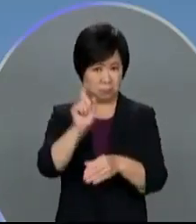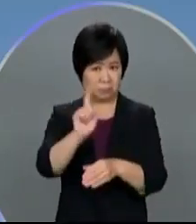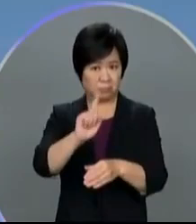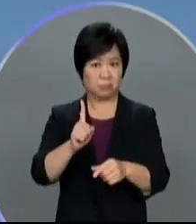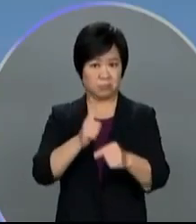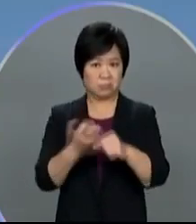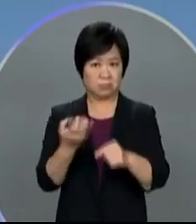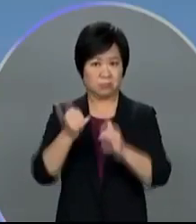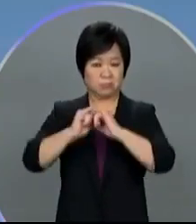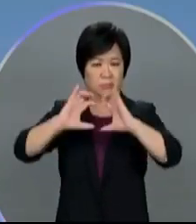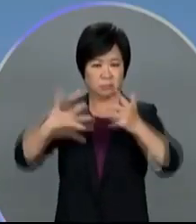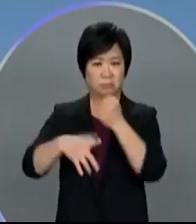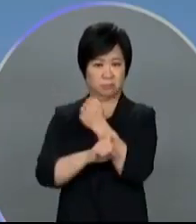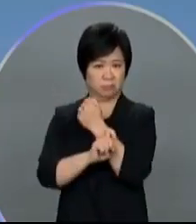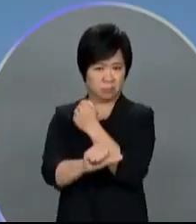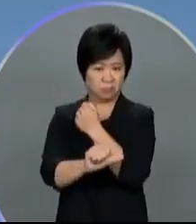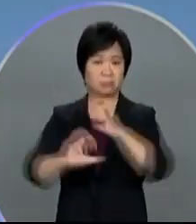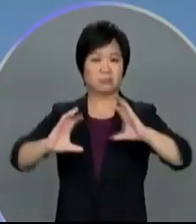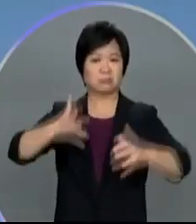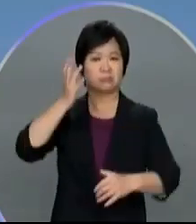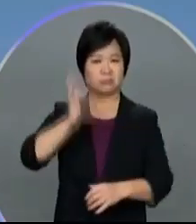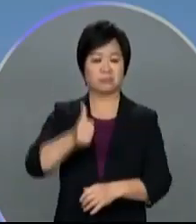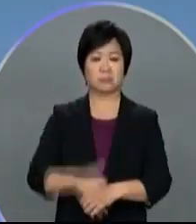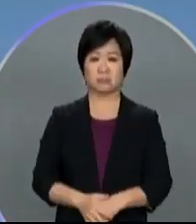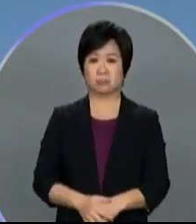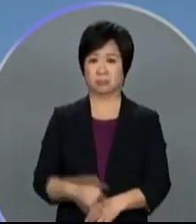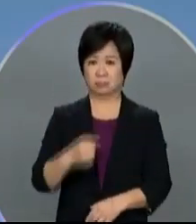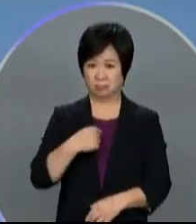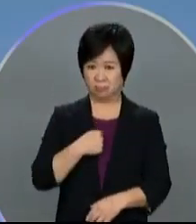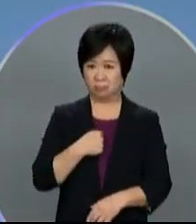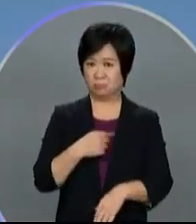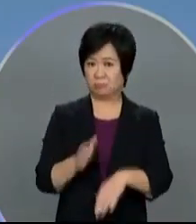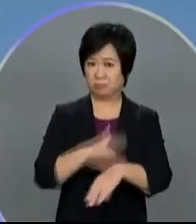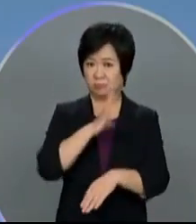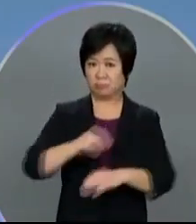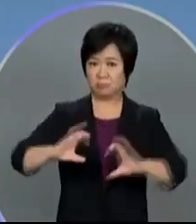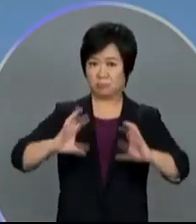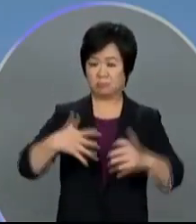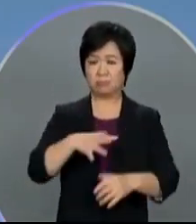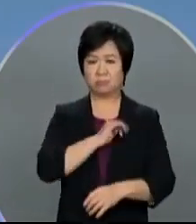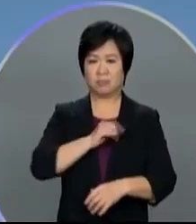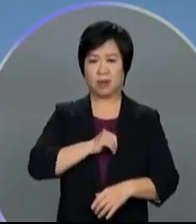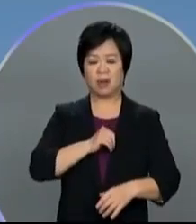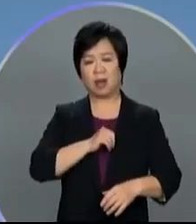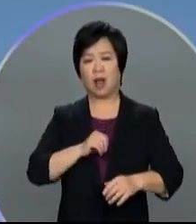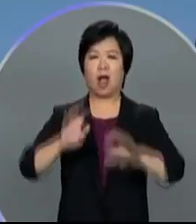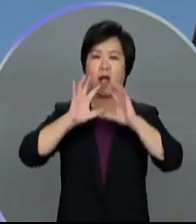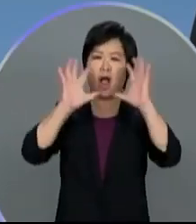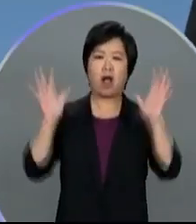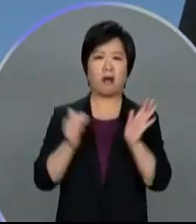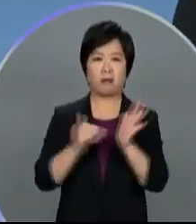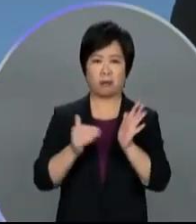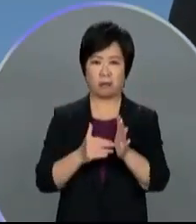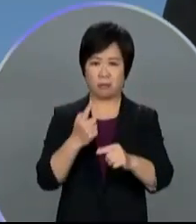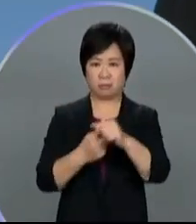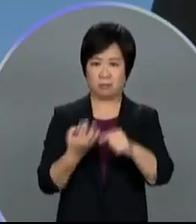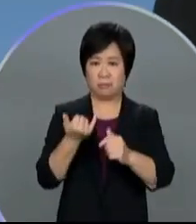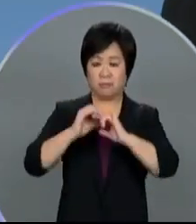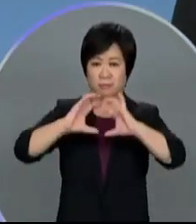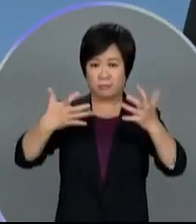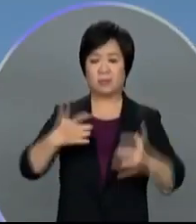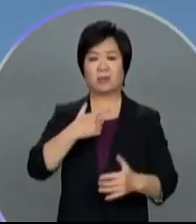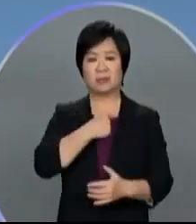是中华民国第15任的总统。我不会把国号当口号，但是我知道中华民国要万